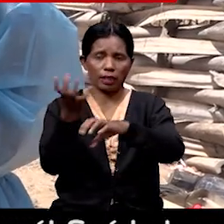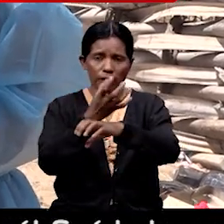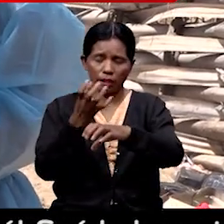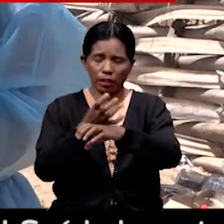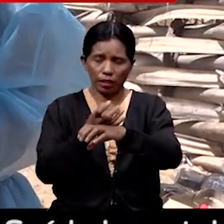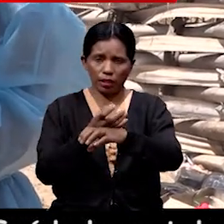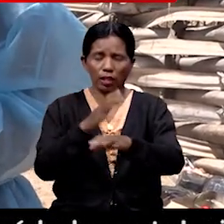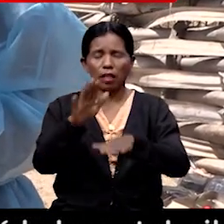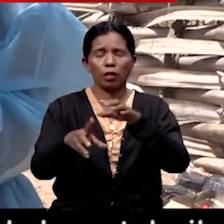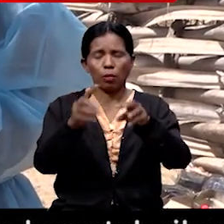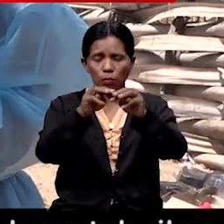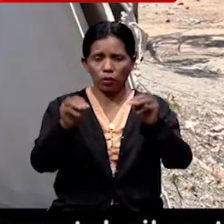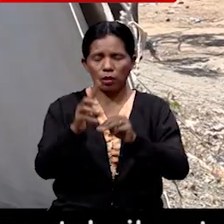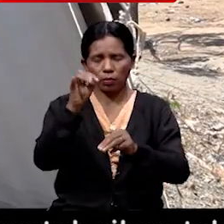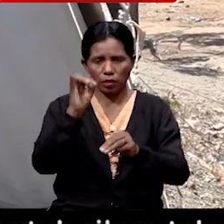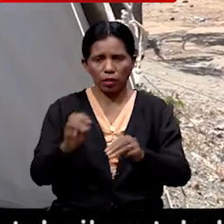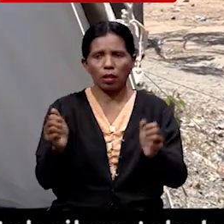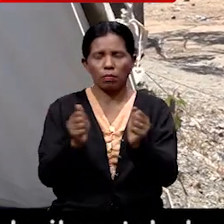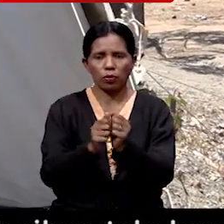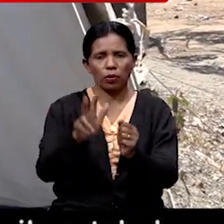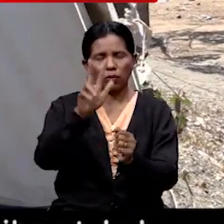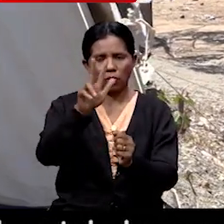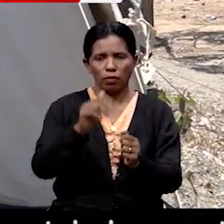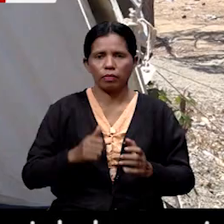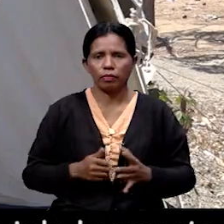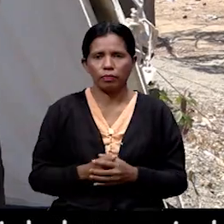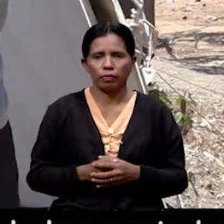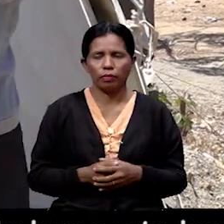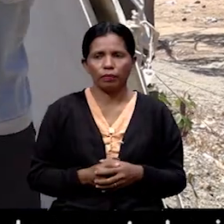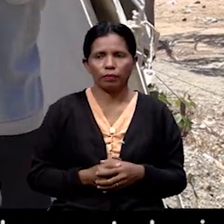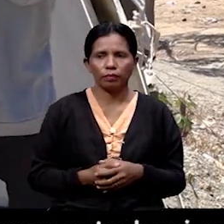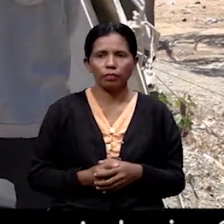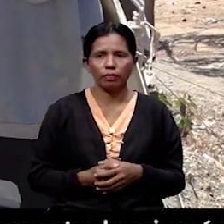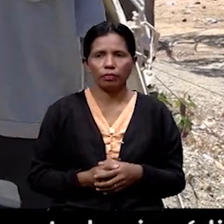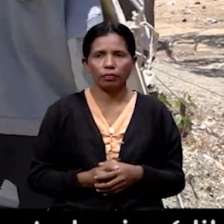hodi tula pasiente COVID-19 iha mutuk tolo. Abraung Amaral, Anisetu Leite, JMN.